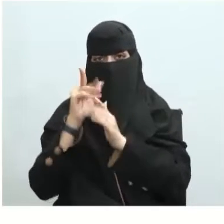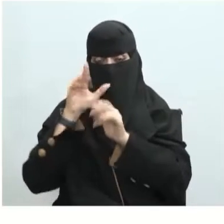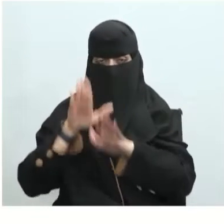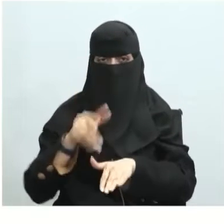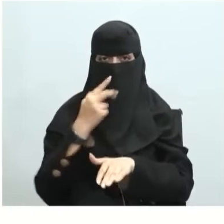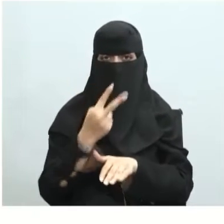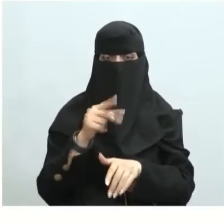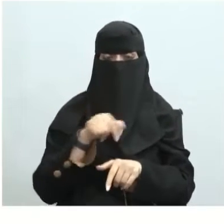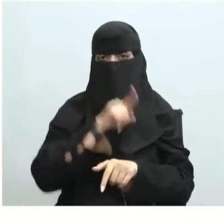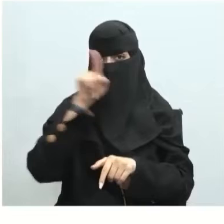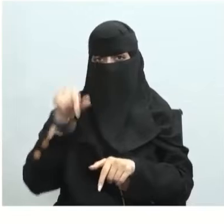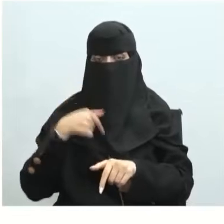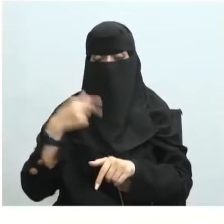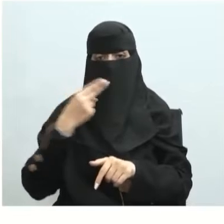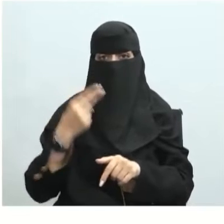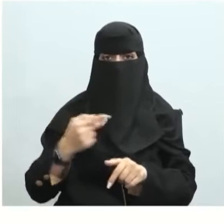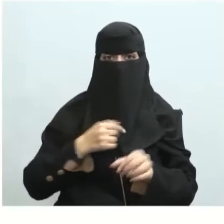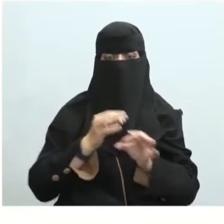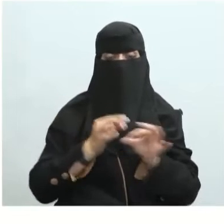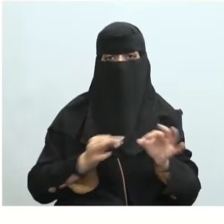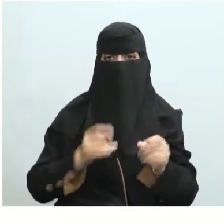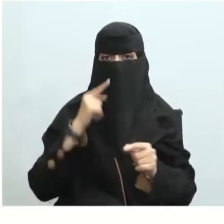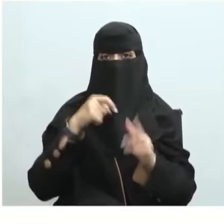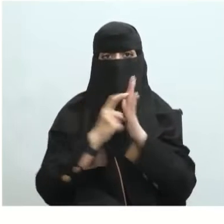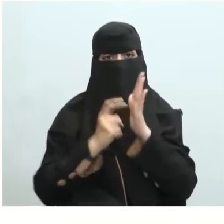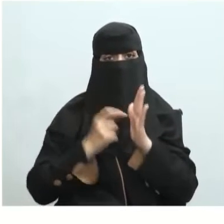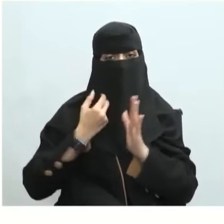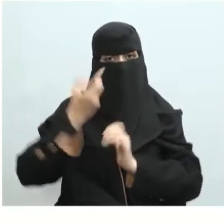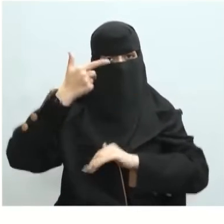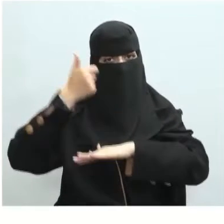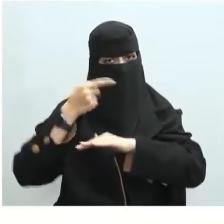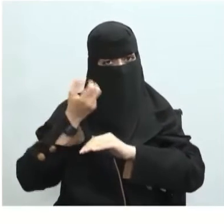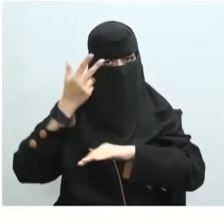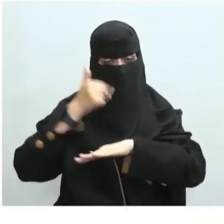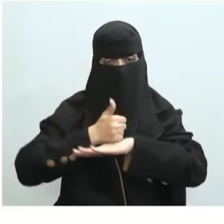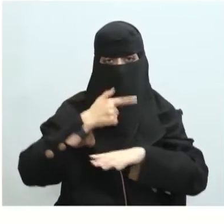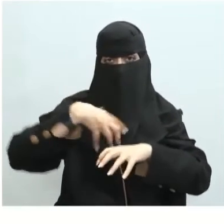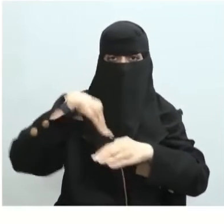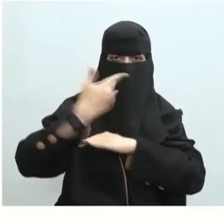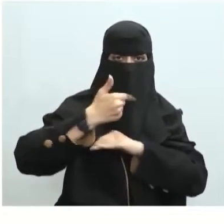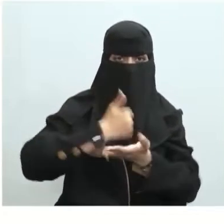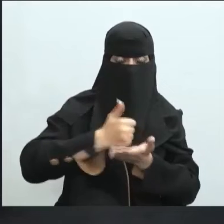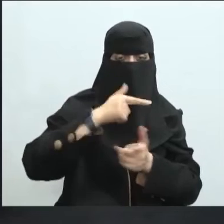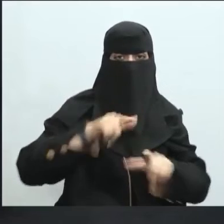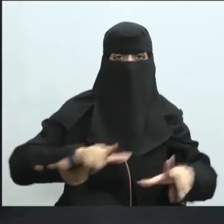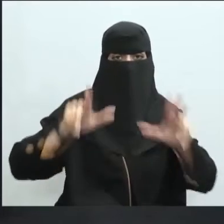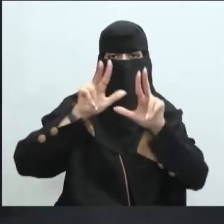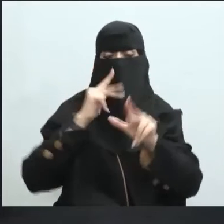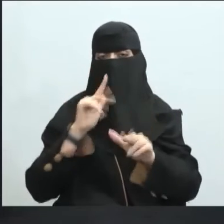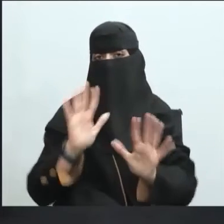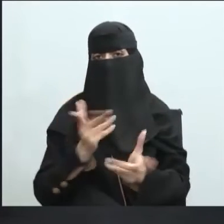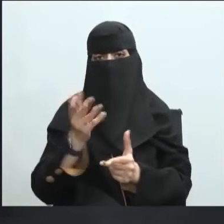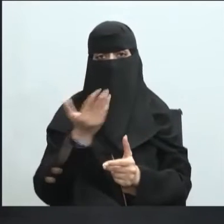التي ذكرت هنا وتصميم لها مخططا ان تكتب عناصر فنيه وافكار رئيسيه وافكار جزئيه ثم اسلوب اسلوب العرض بامكانك انت ان تاتي باي